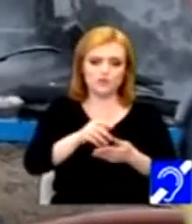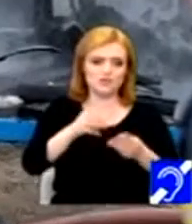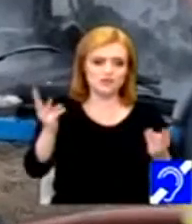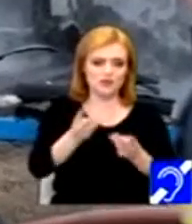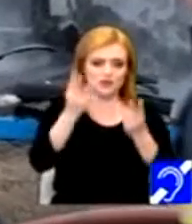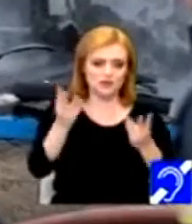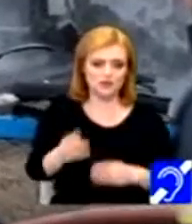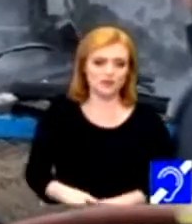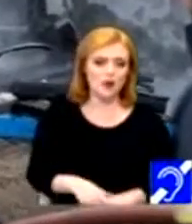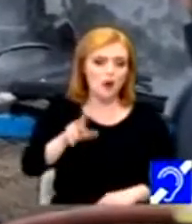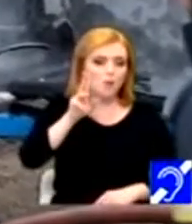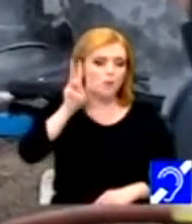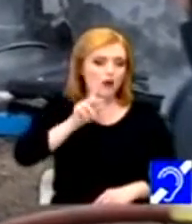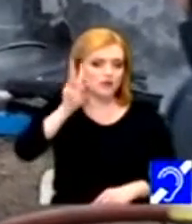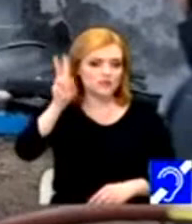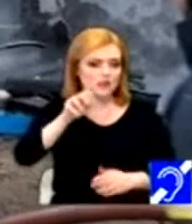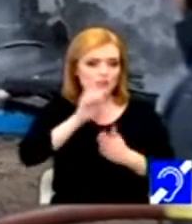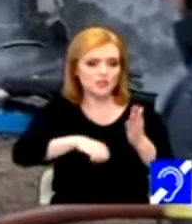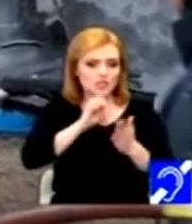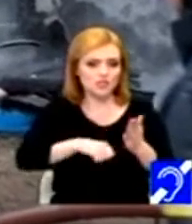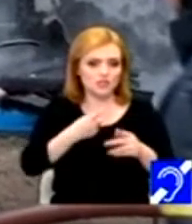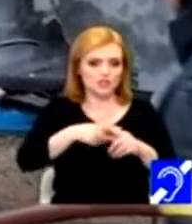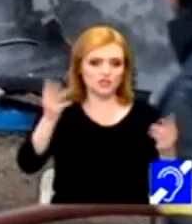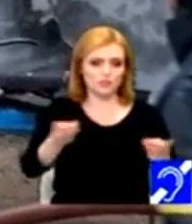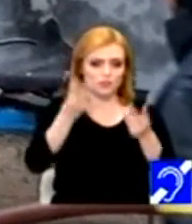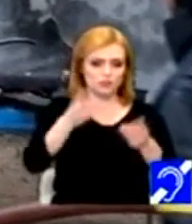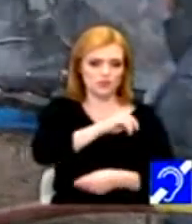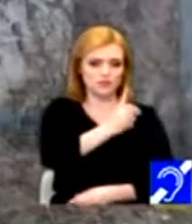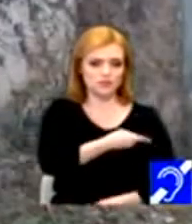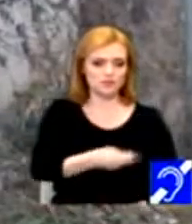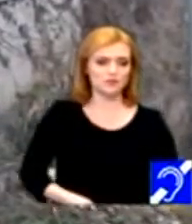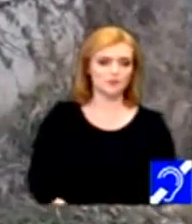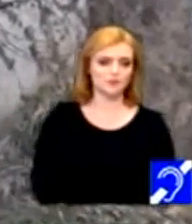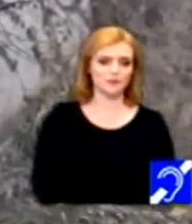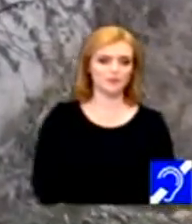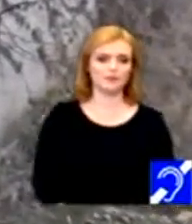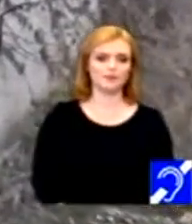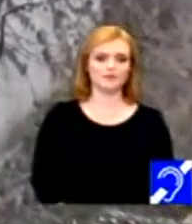flăcări. Încă nu se cunosc cauzele izbucnirii incendiului.